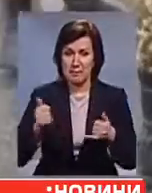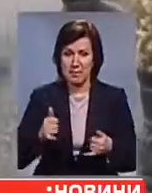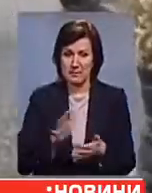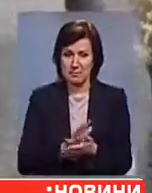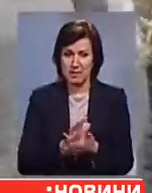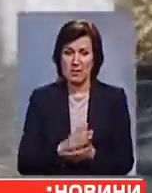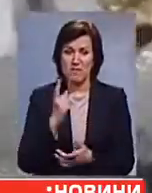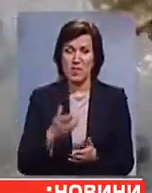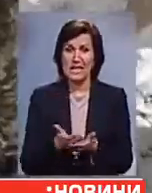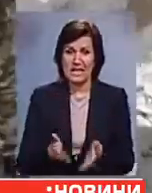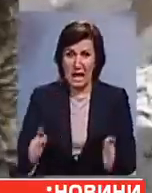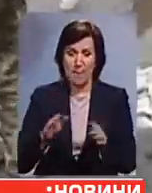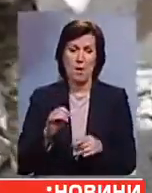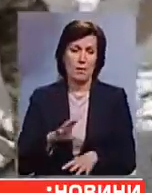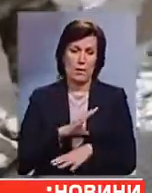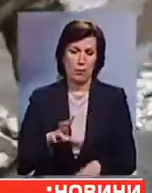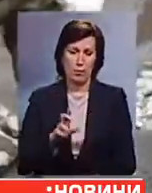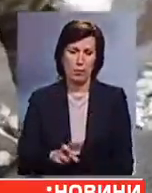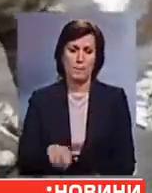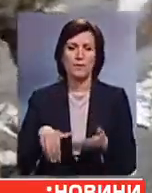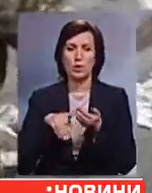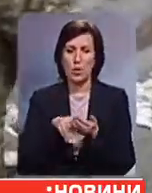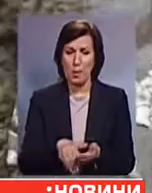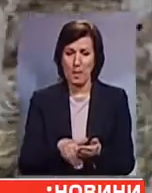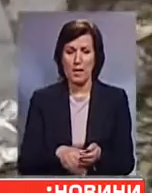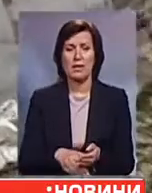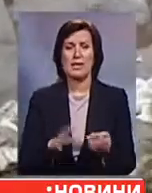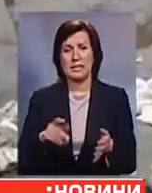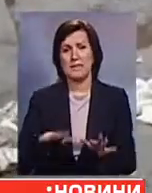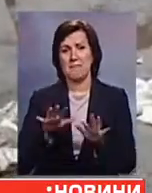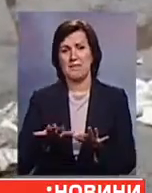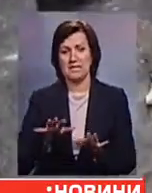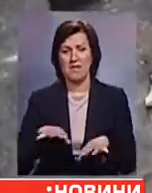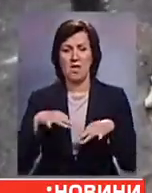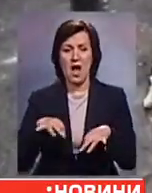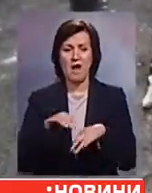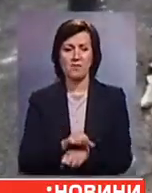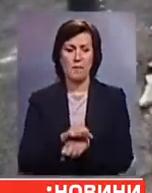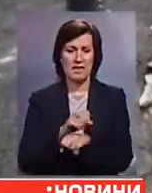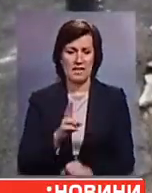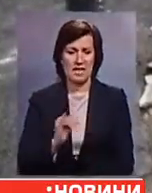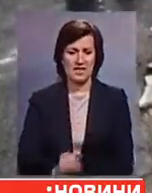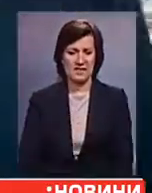сміттям по одній ямі, то їх не було б. Допомагали воякам і місцеві автомайданівці.